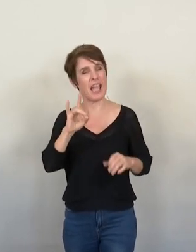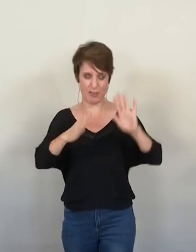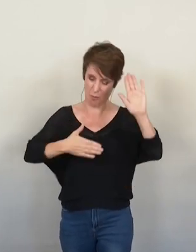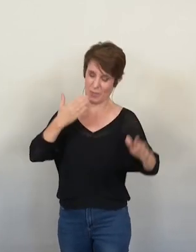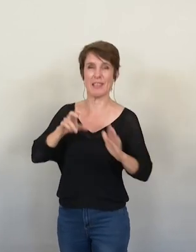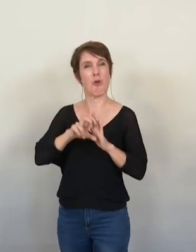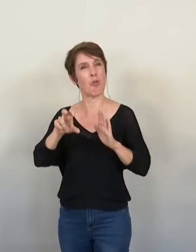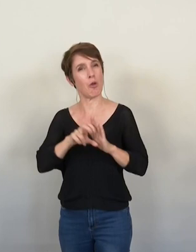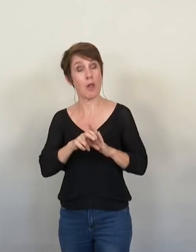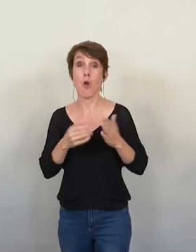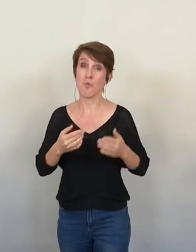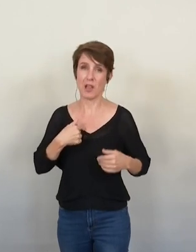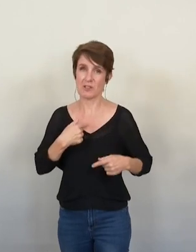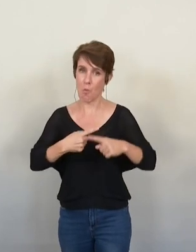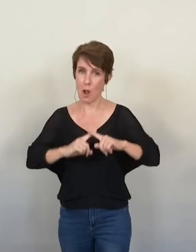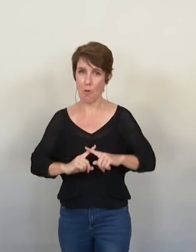pas complètement